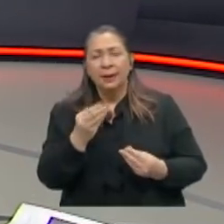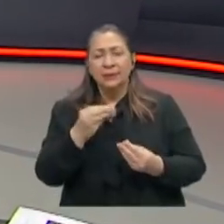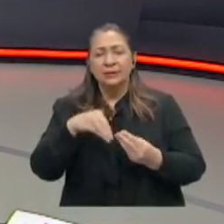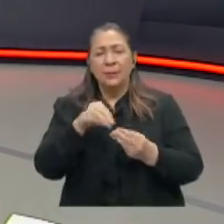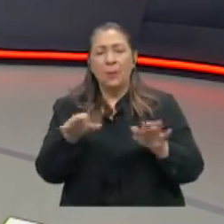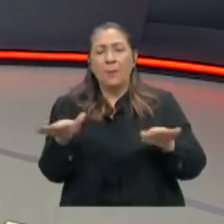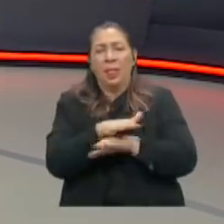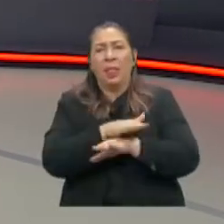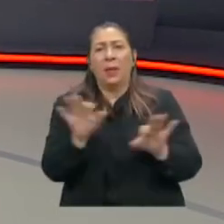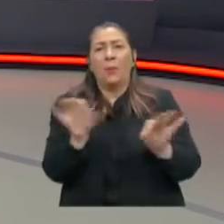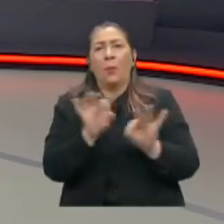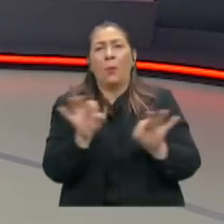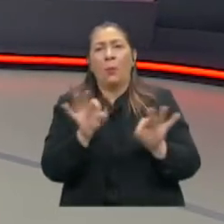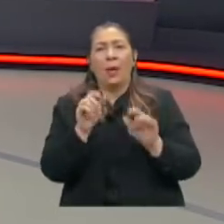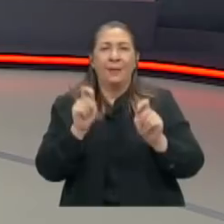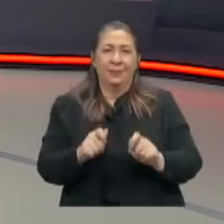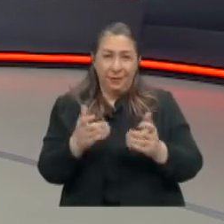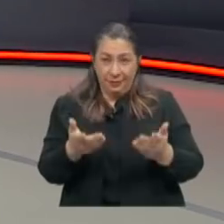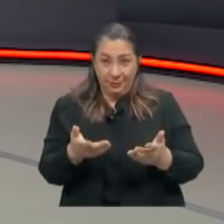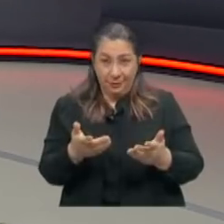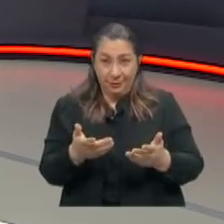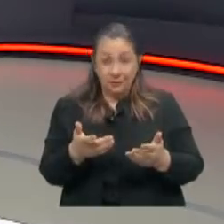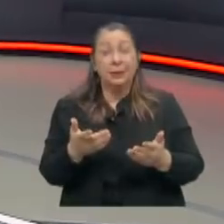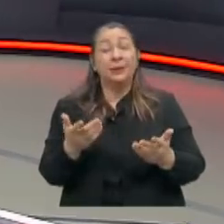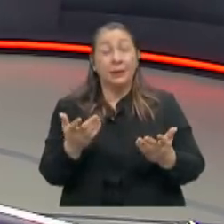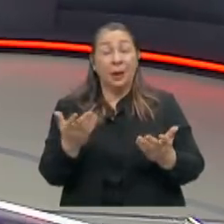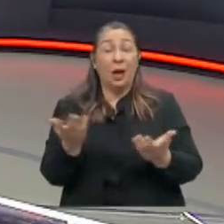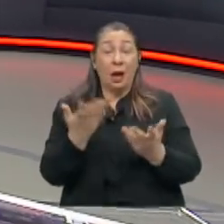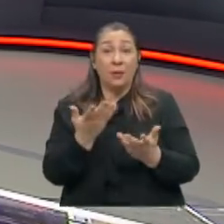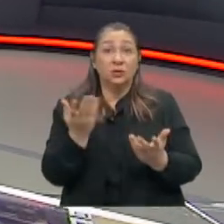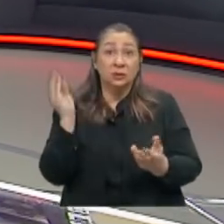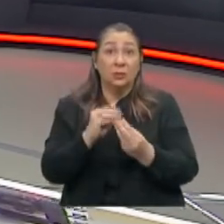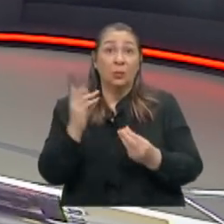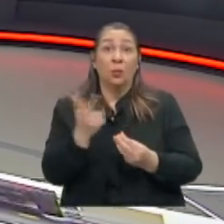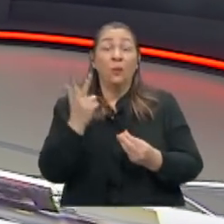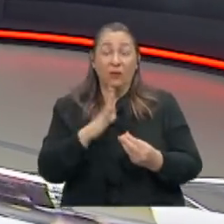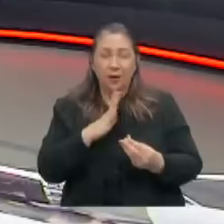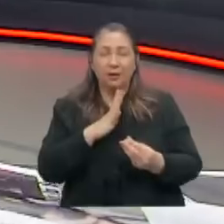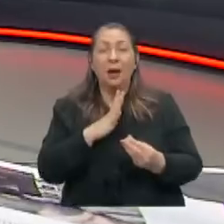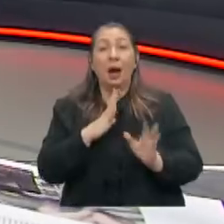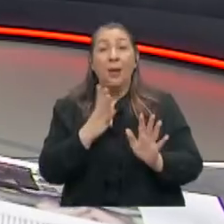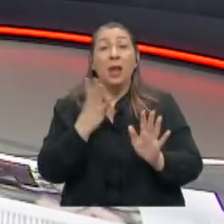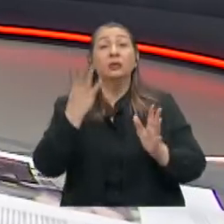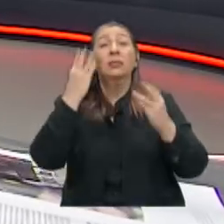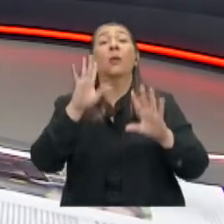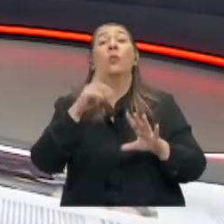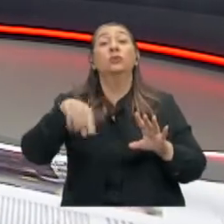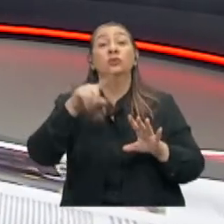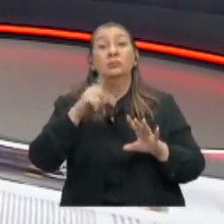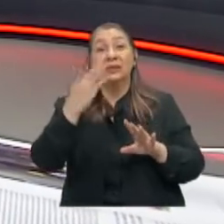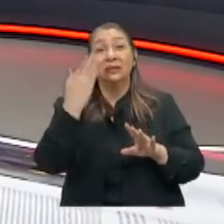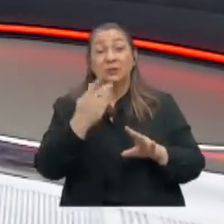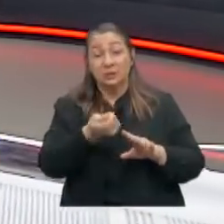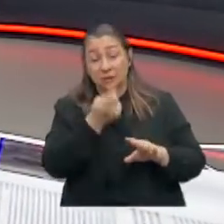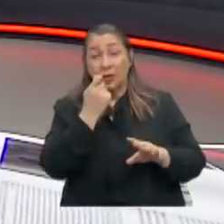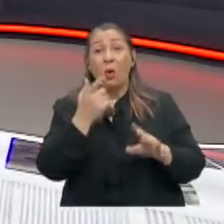zamları kamufle etmek için, örtmek için yapılmış bir şey. Epeyce zam yapıldı. Epeyce zam mı henüz algılayamıyoruz. Bir izleyicimiz